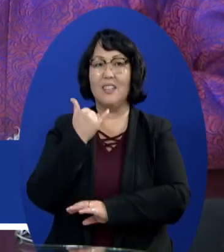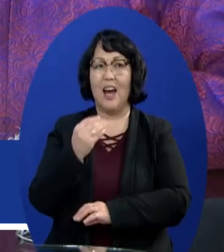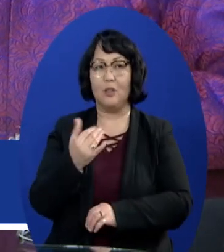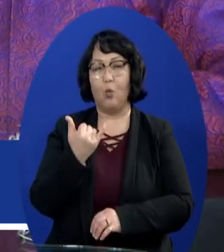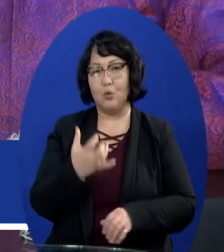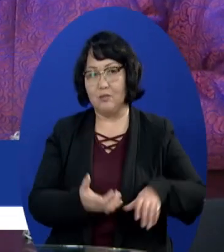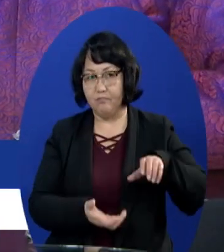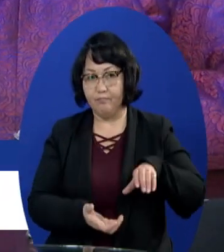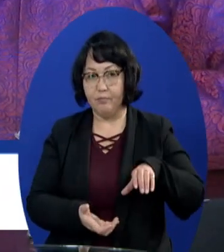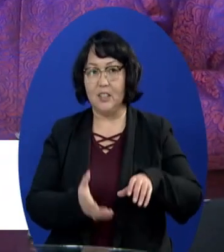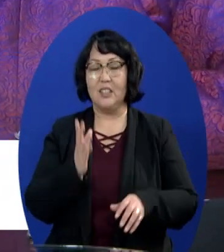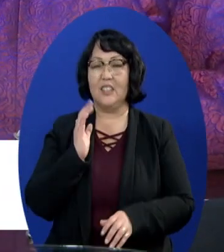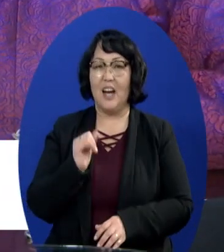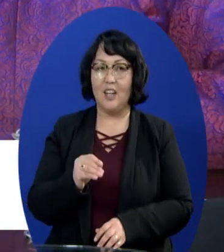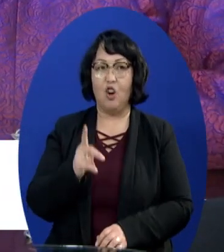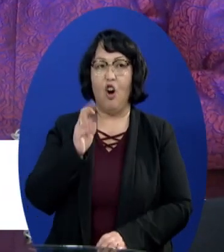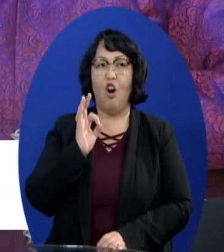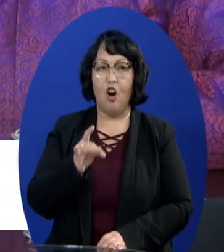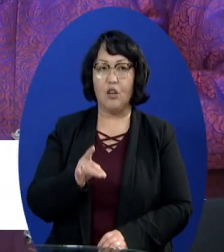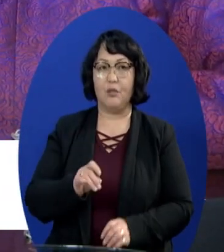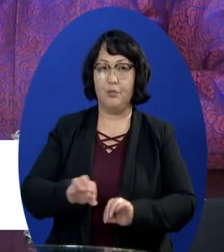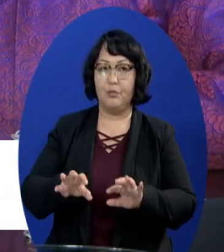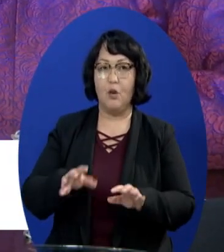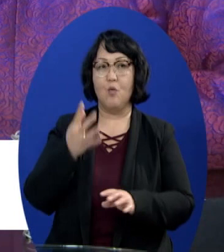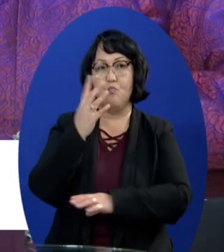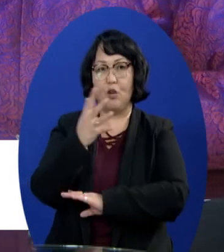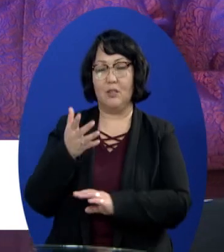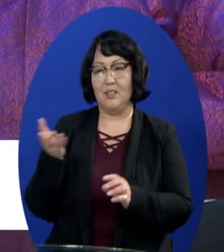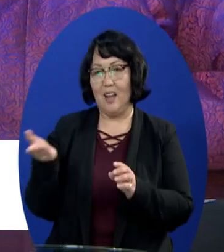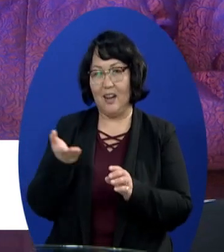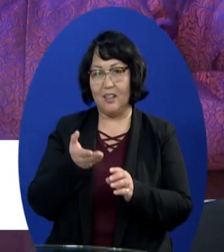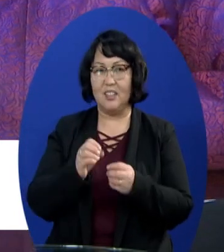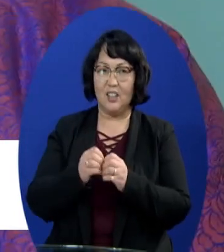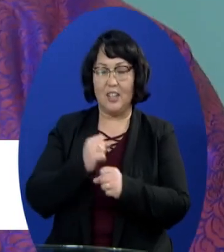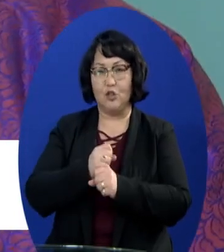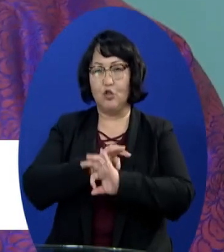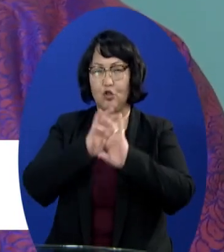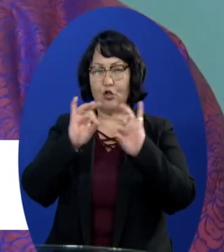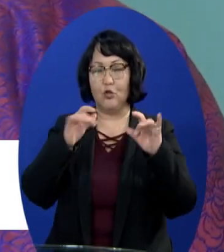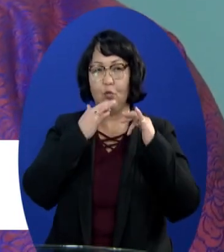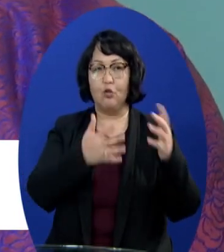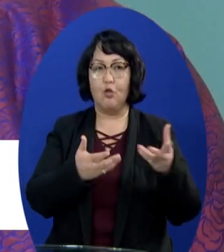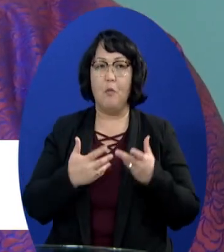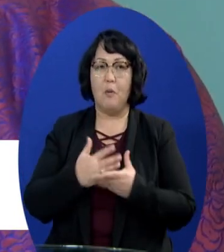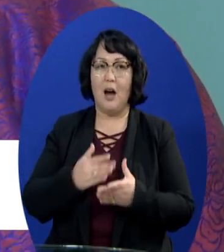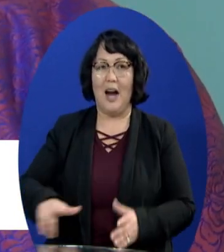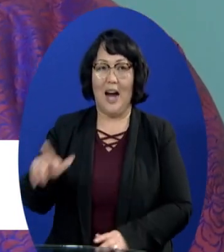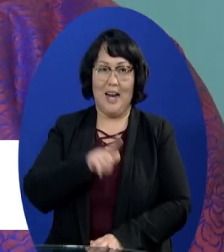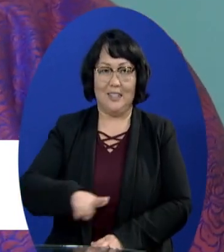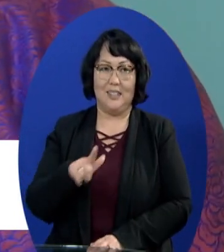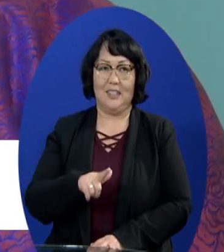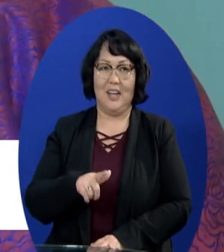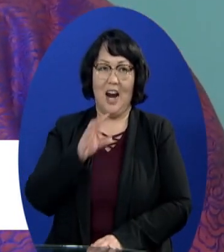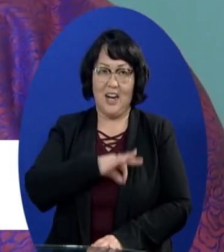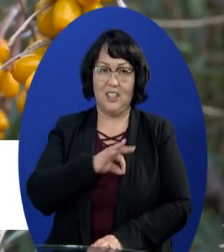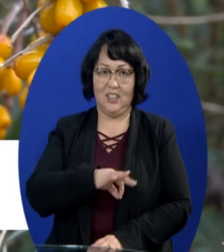гээл. Тэгэл хор мор цацах, тэгээ модоо тайрах майрах тэр зөндөө зөвлөгөө өгдөг л дээ. Ер нь бол газар маш бас